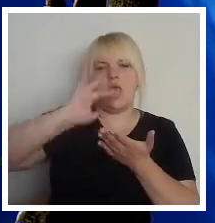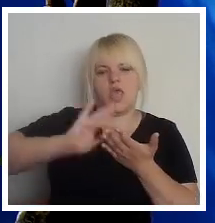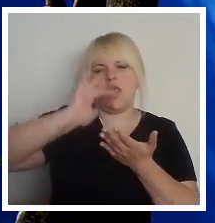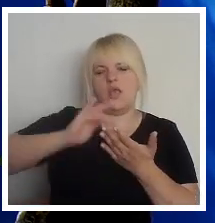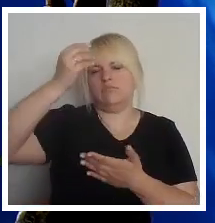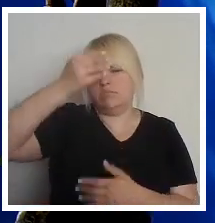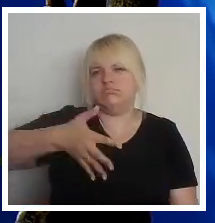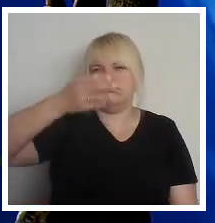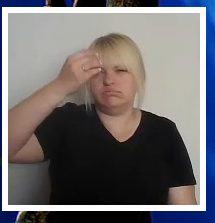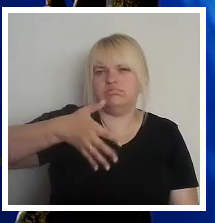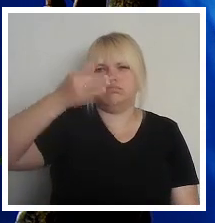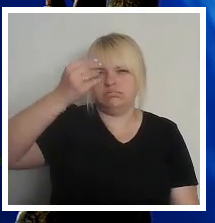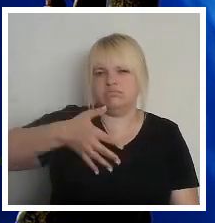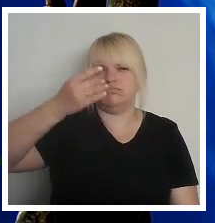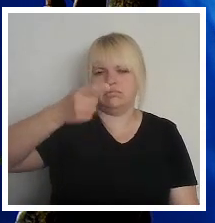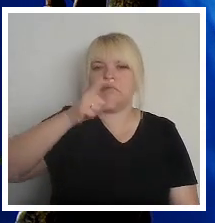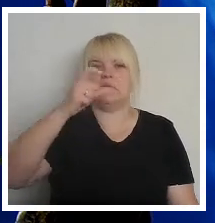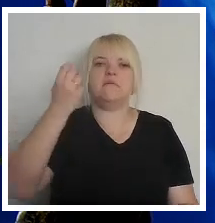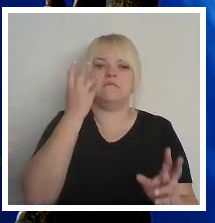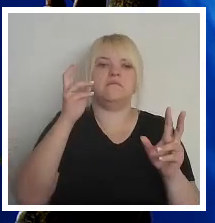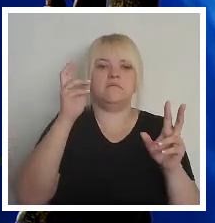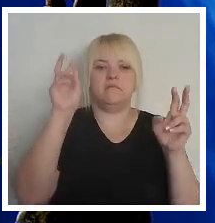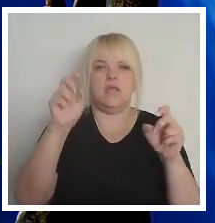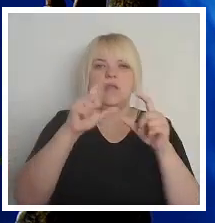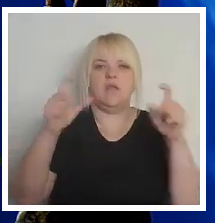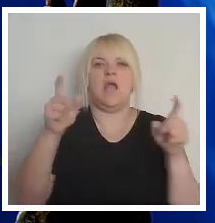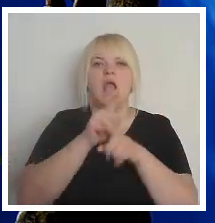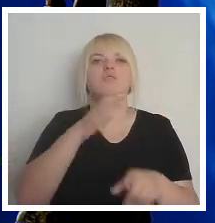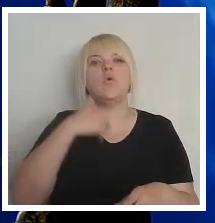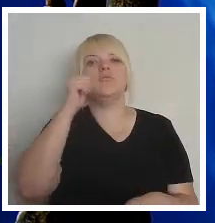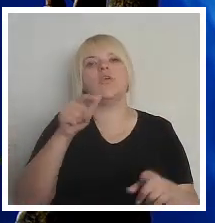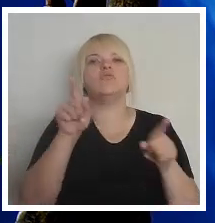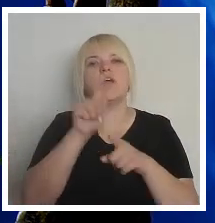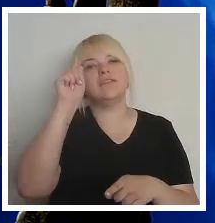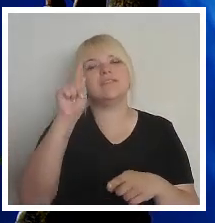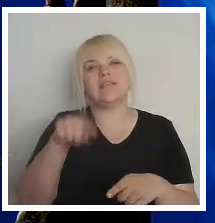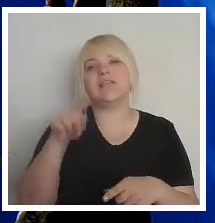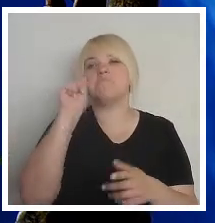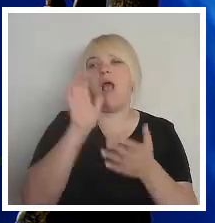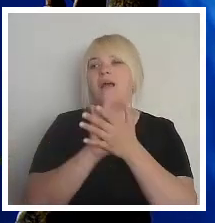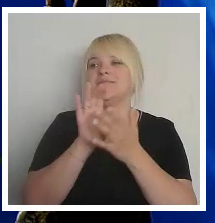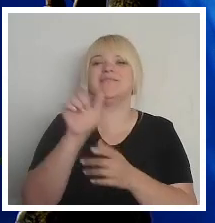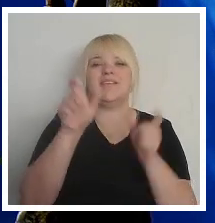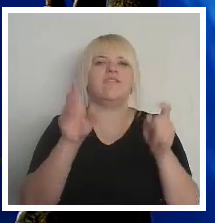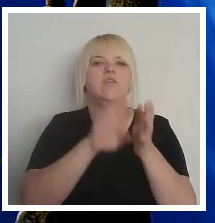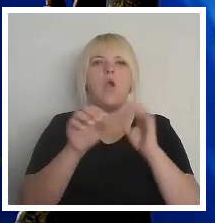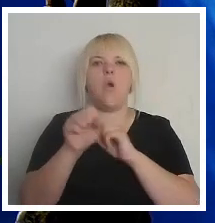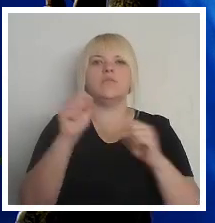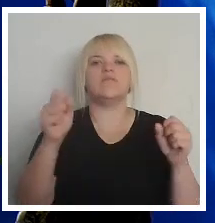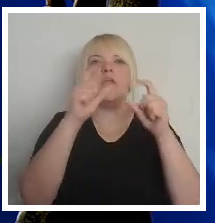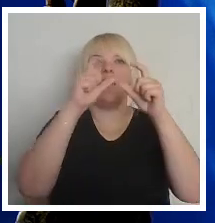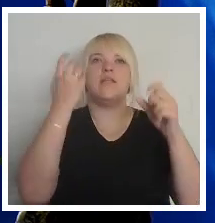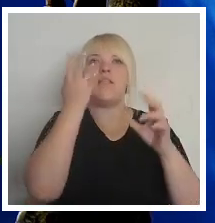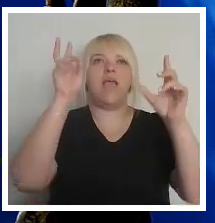virsrakstus, un bieži vien mēs noteikti katrs zinām tādas savas paziņas, kuri momentā komentē. Viņi pat neapskatās, kurā